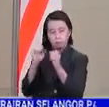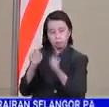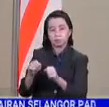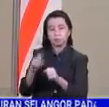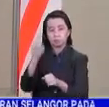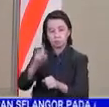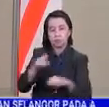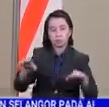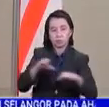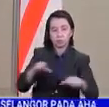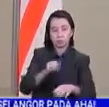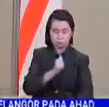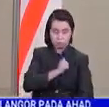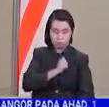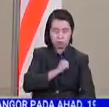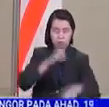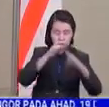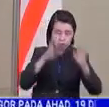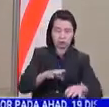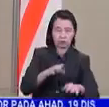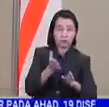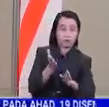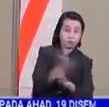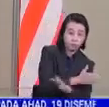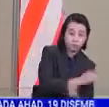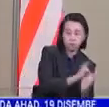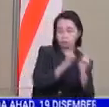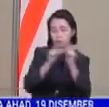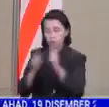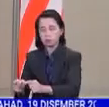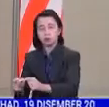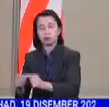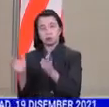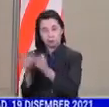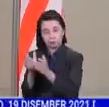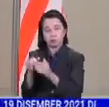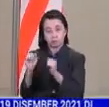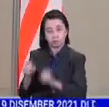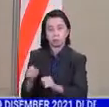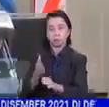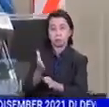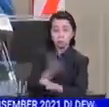to do a self-test before you go for those events.